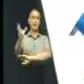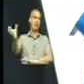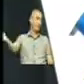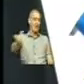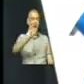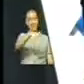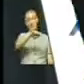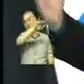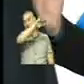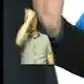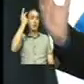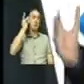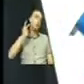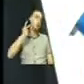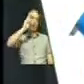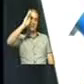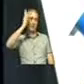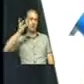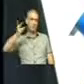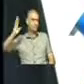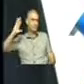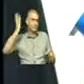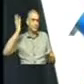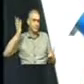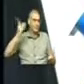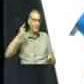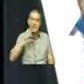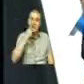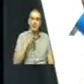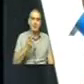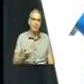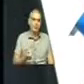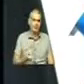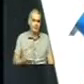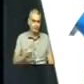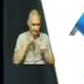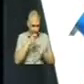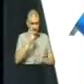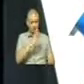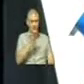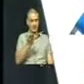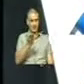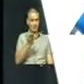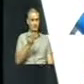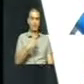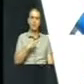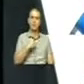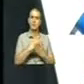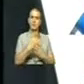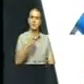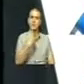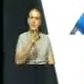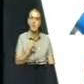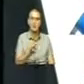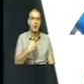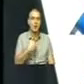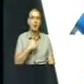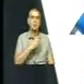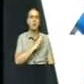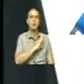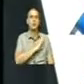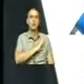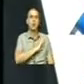יותר מהטילה, ועל זה הלך, פה היה נתניהו, אנחנו אמרנו כל הזמן שאנחנו לא רואים את העקרונות, אנחנו